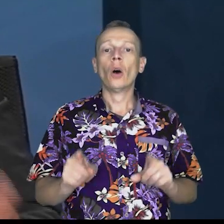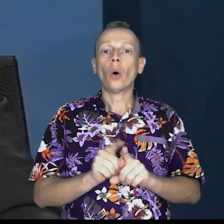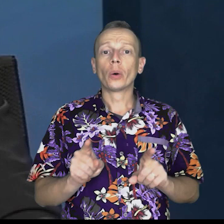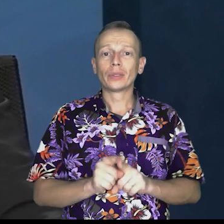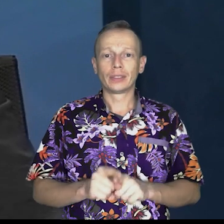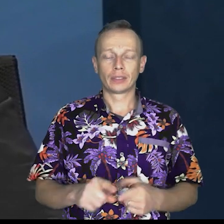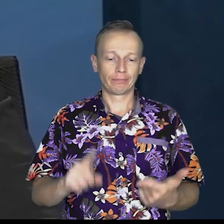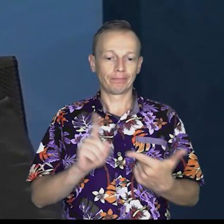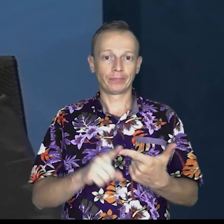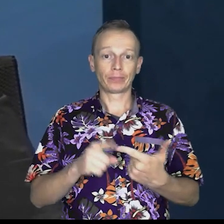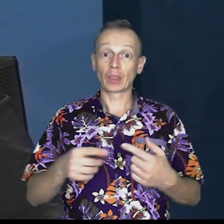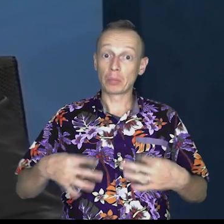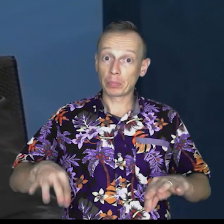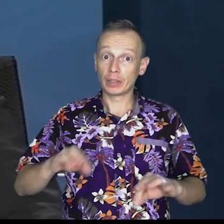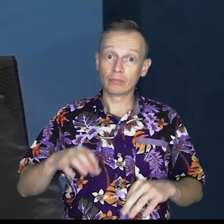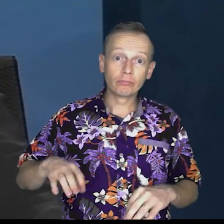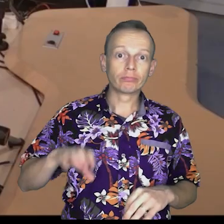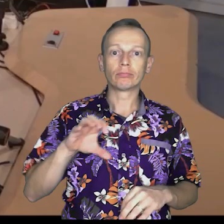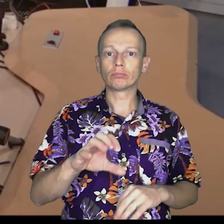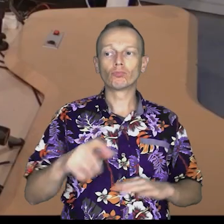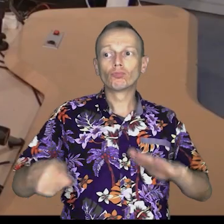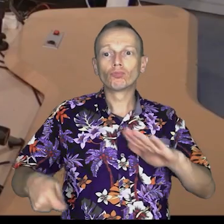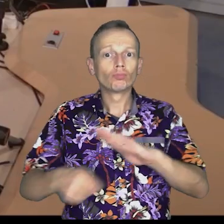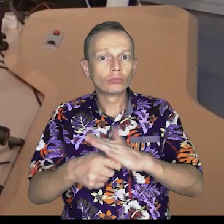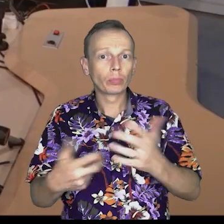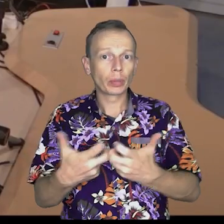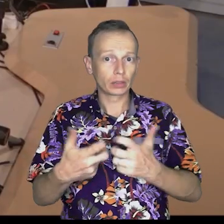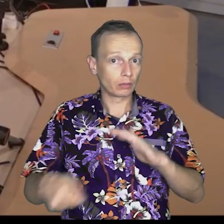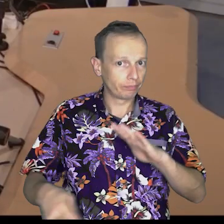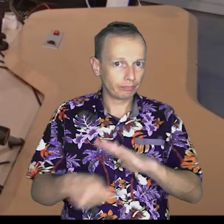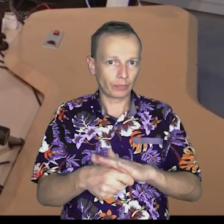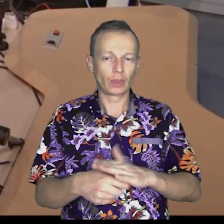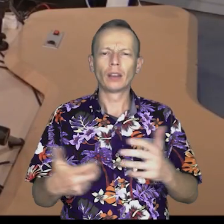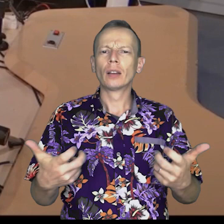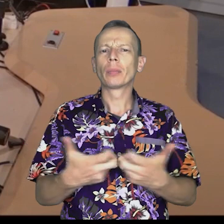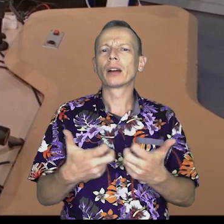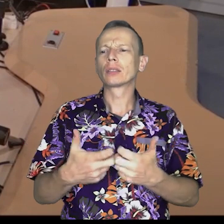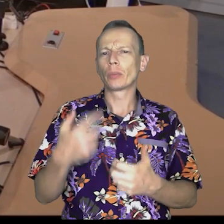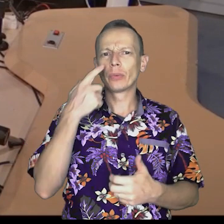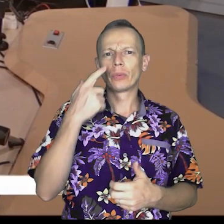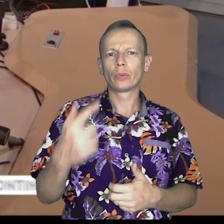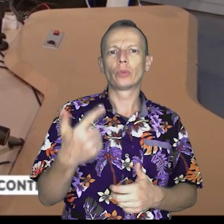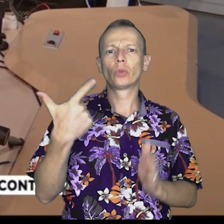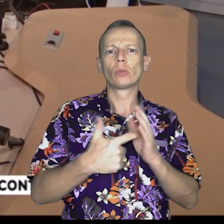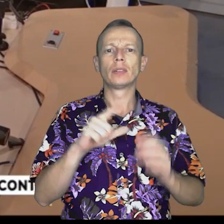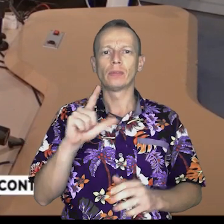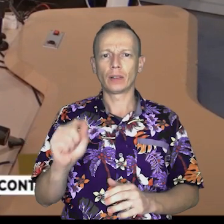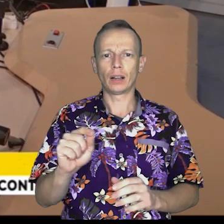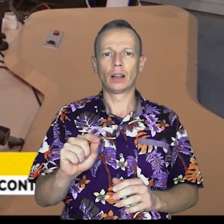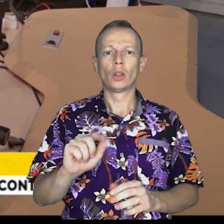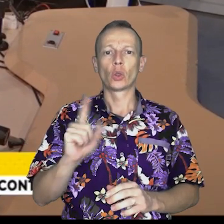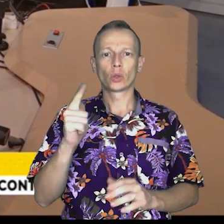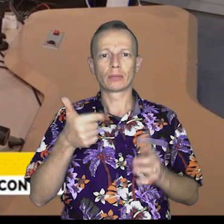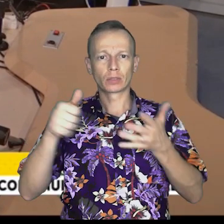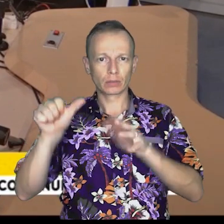une contribution de la part du pays, ça peut être sous forme de subvention par exemple. C'est ce que nous avons fait sur la deuxième partie de 2020